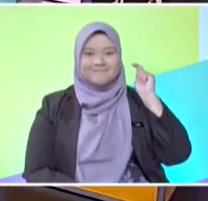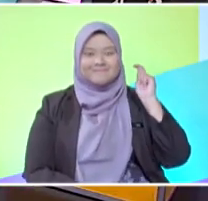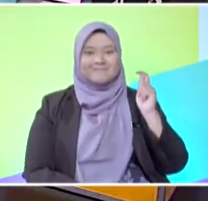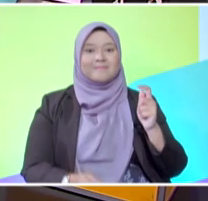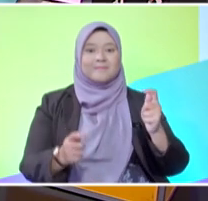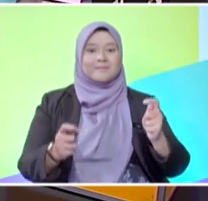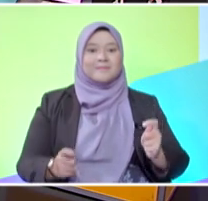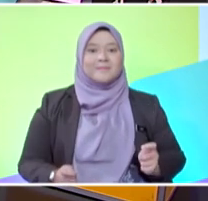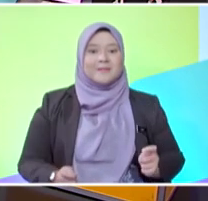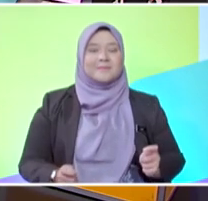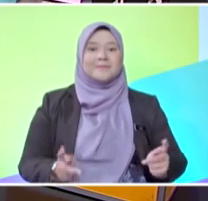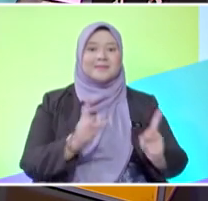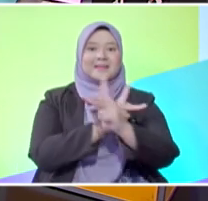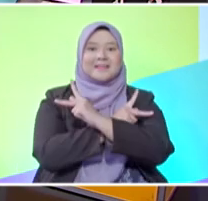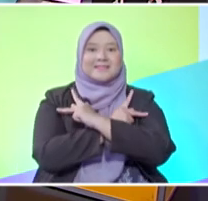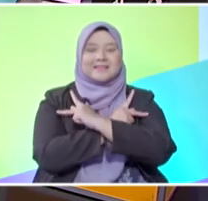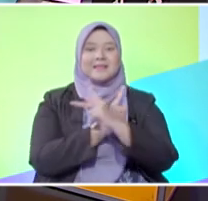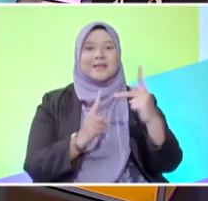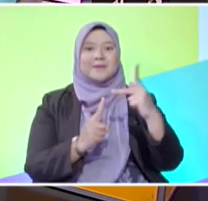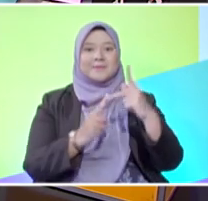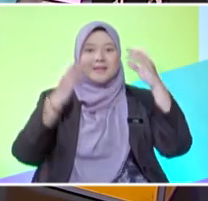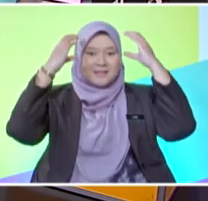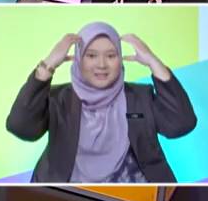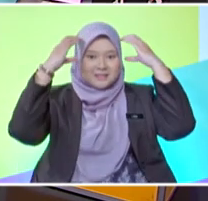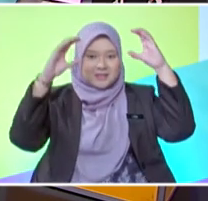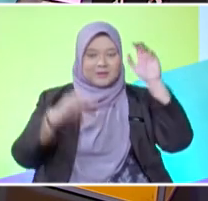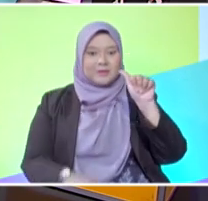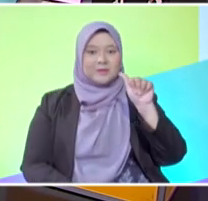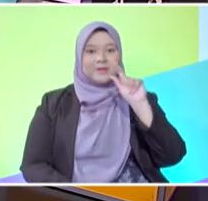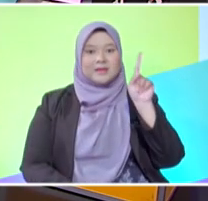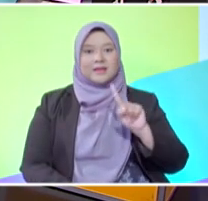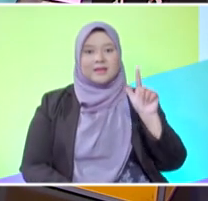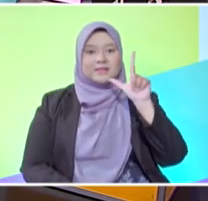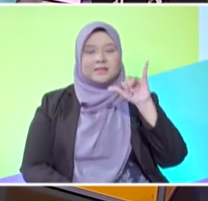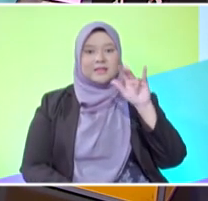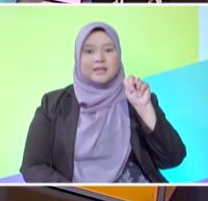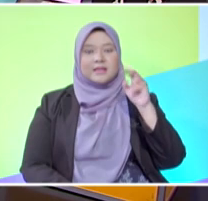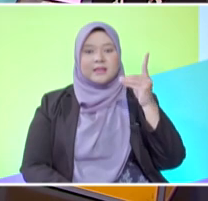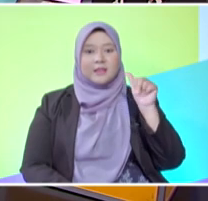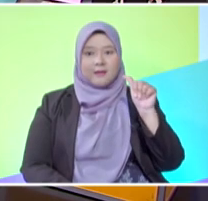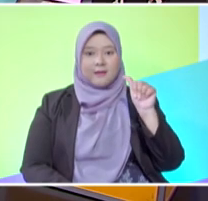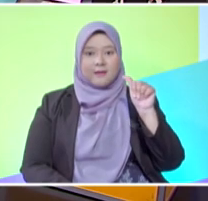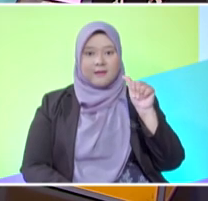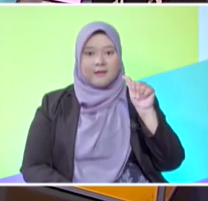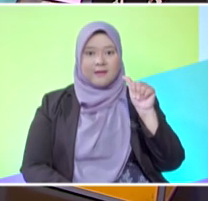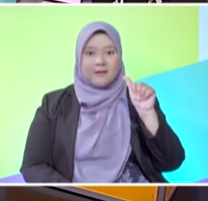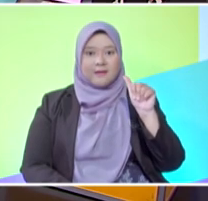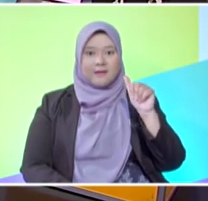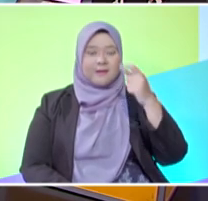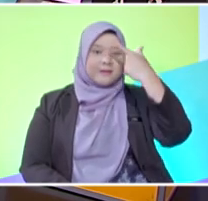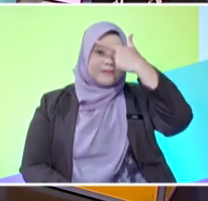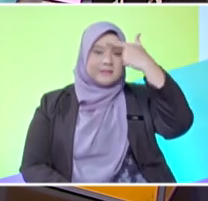Azizah karena sudi bersama dengan kita Pada ini Oh kita pe fungsi sama-sama benda juga